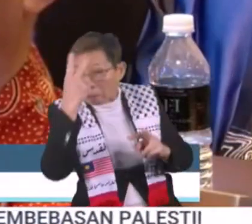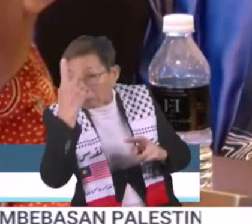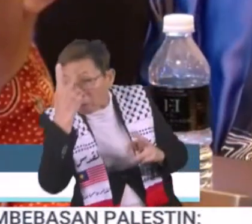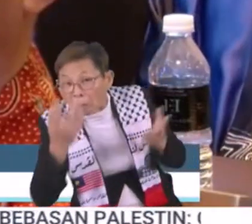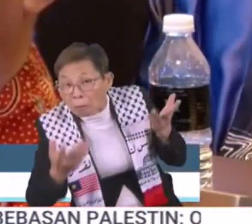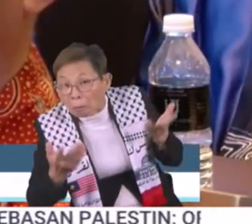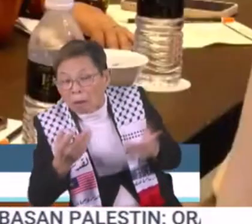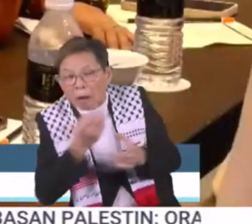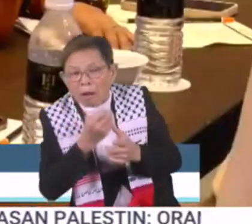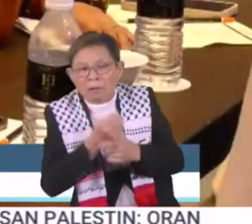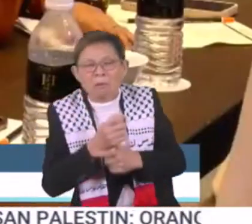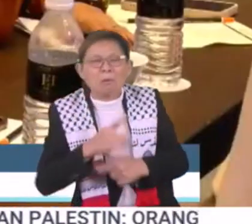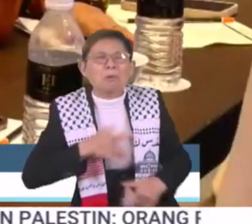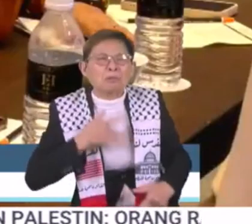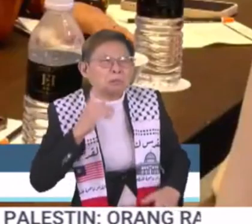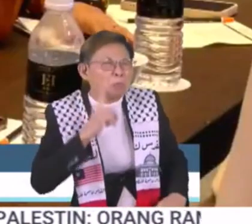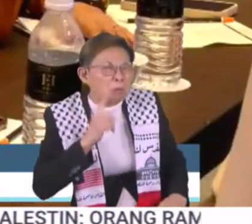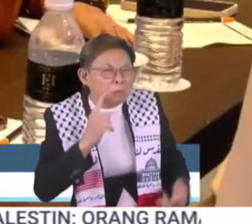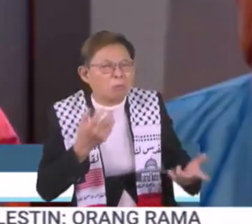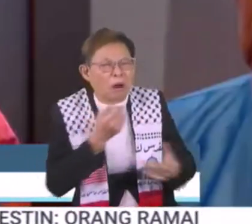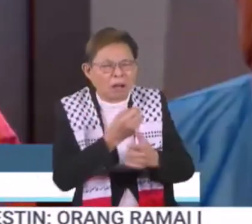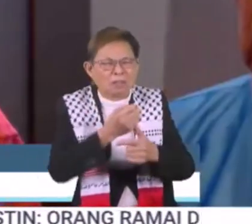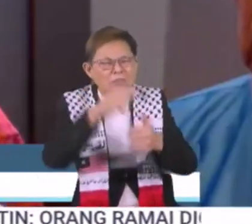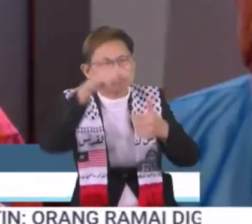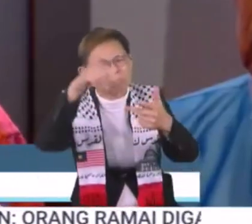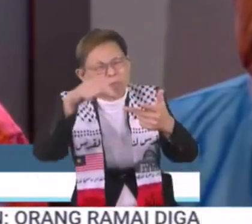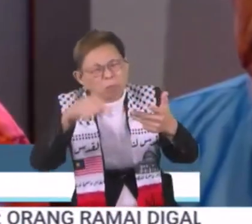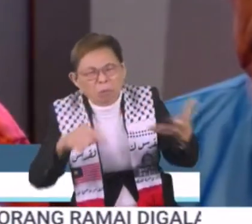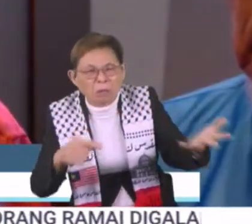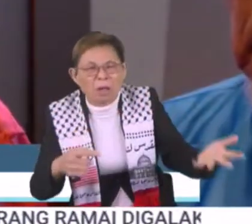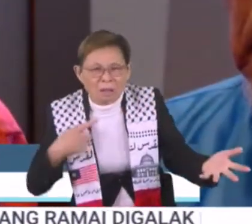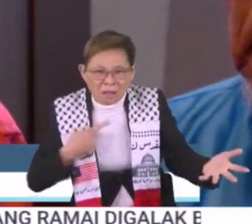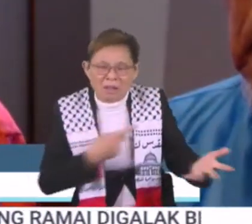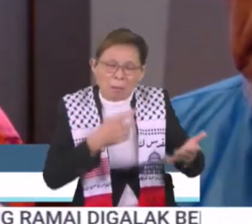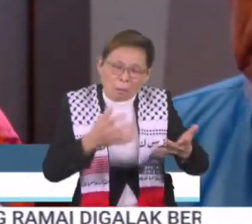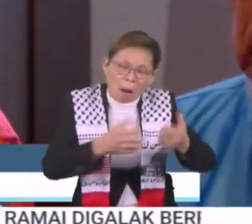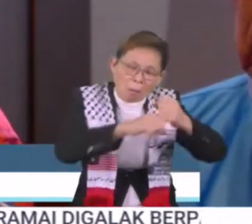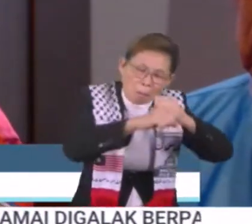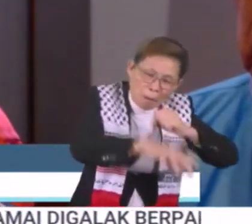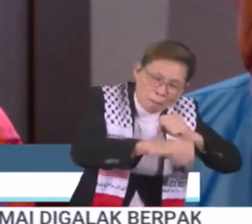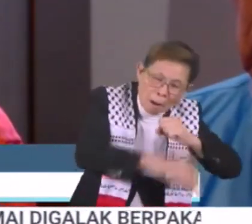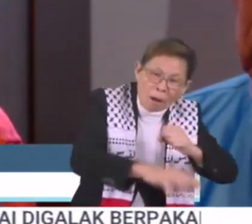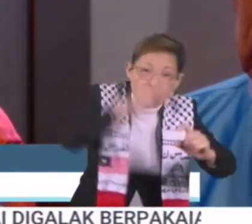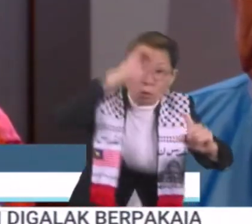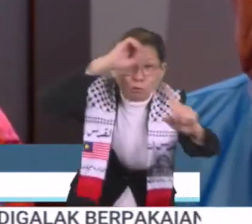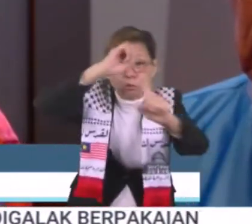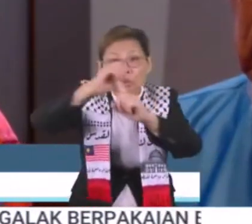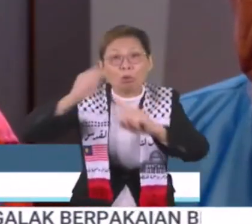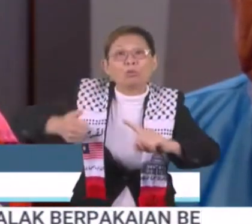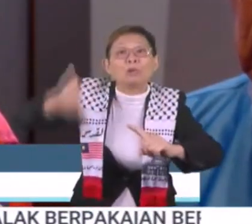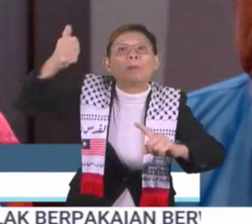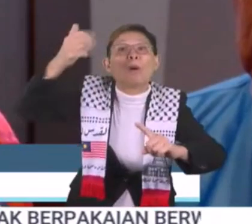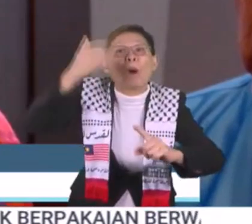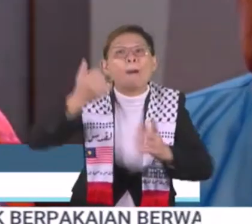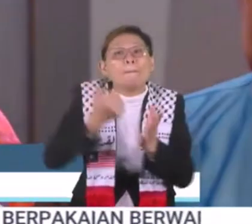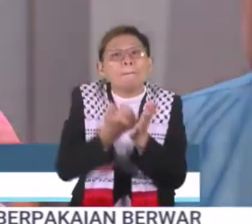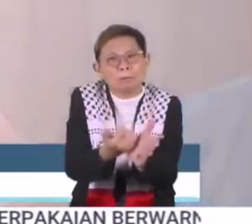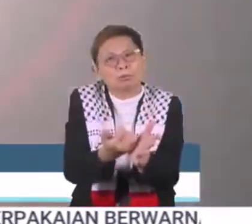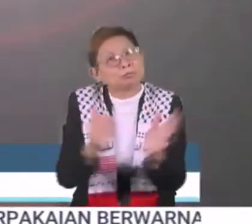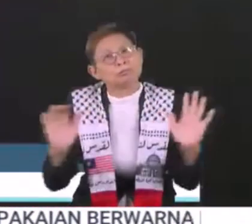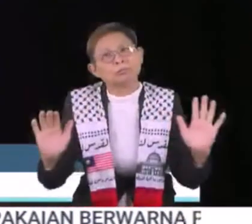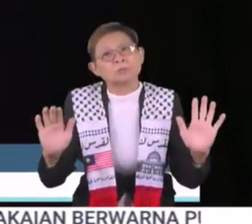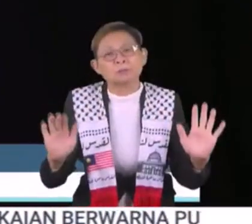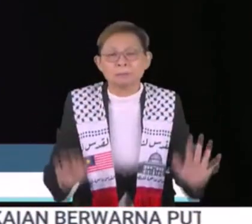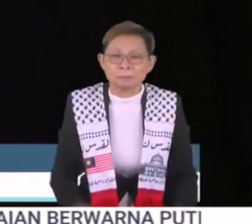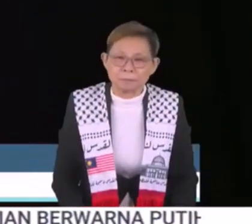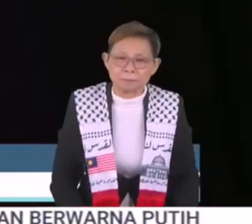rasa malu dan sebagainya. Itu yang kita nak kempen, sebab tujuan utama kita ialah untuk membantu mereka ini.